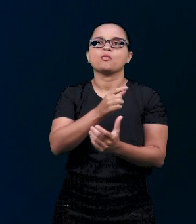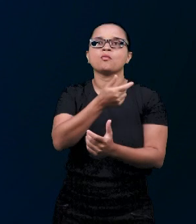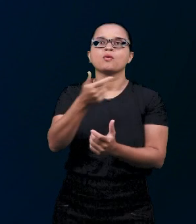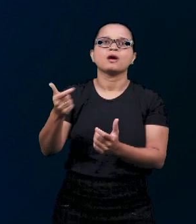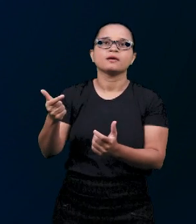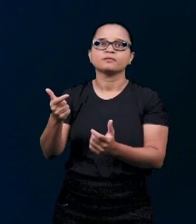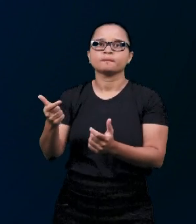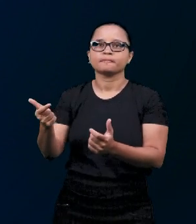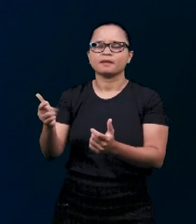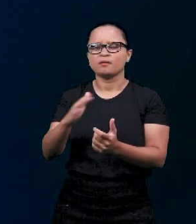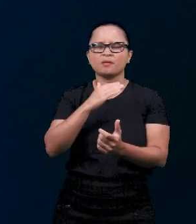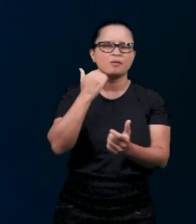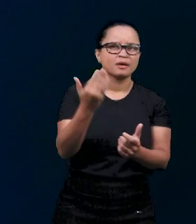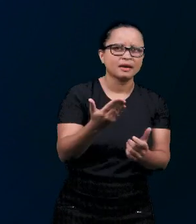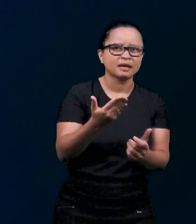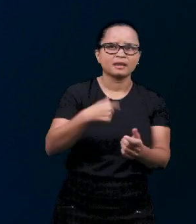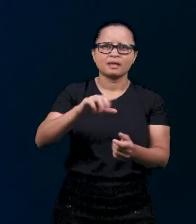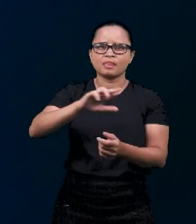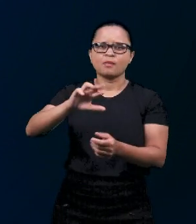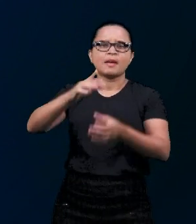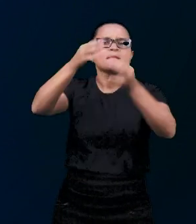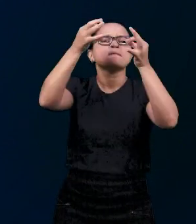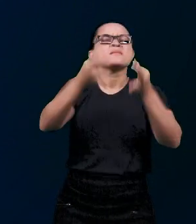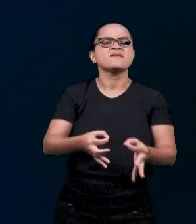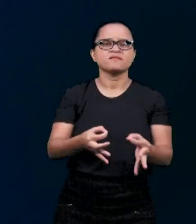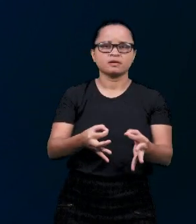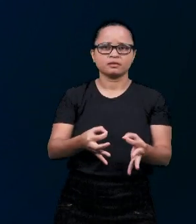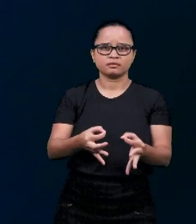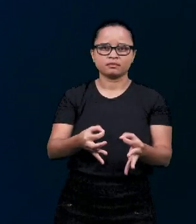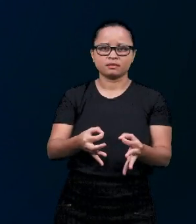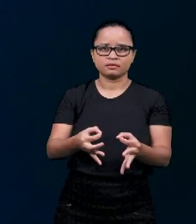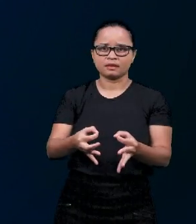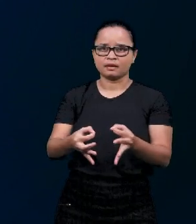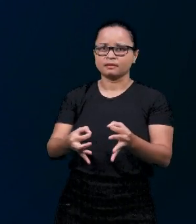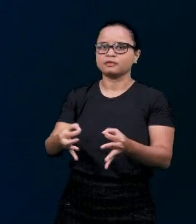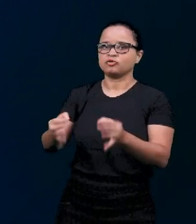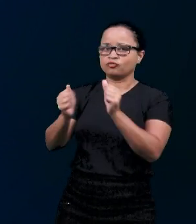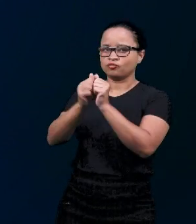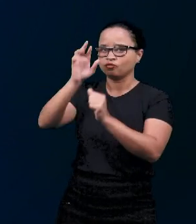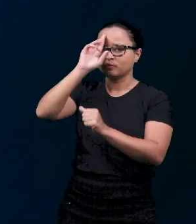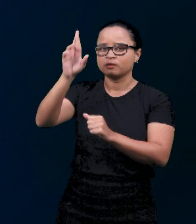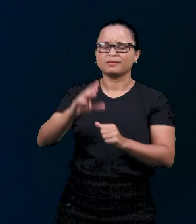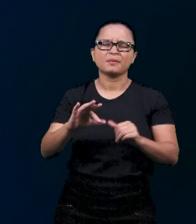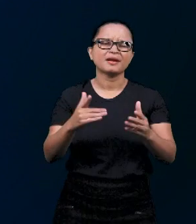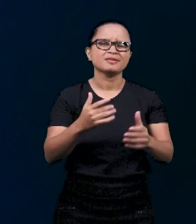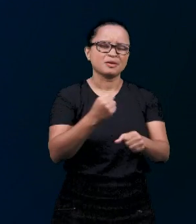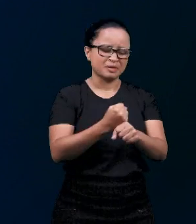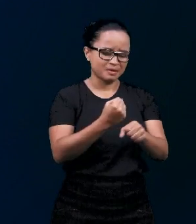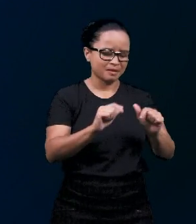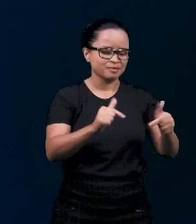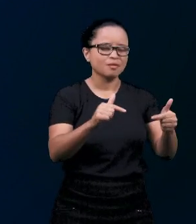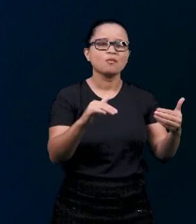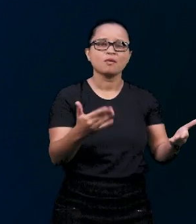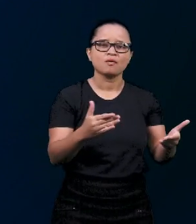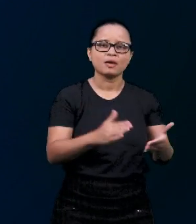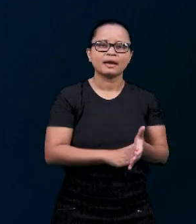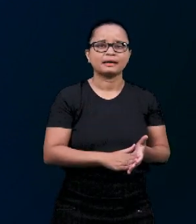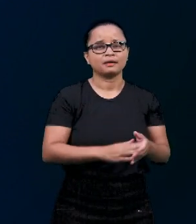quoi ces œuvres? Ce sont justement les traditions religieuses. La parole du Seigneur, devant cette période de la parole de